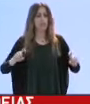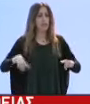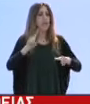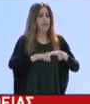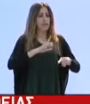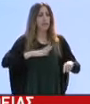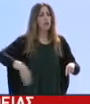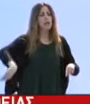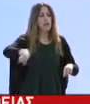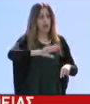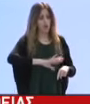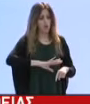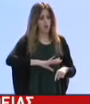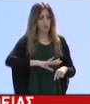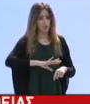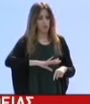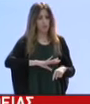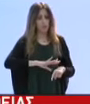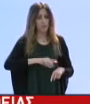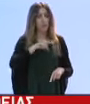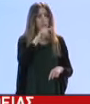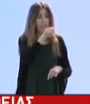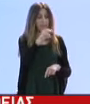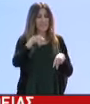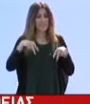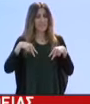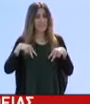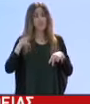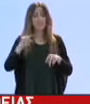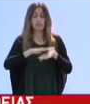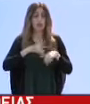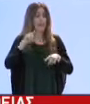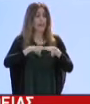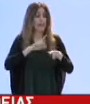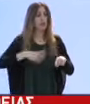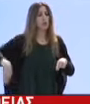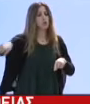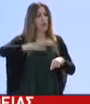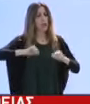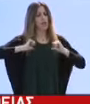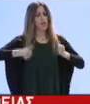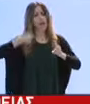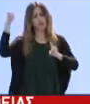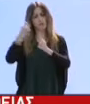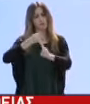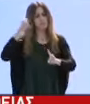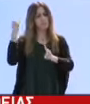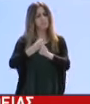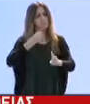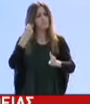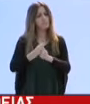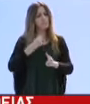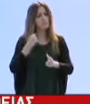λαός με τη μεγάλη ευρηματικότητά του, με την αγωνιστικότητά του, με το κουράγιο του στα δύσκολα, με το φιλότιμό του, την ανθρωπιά